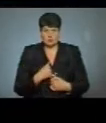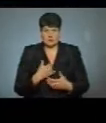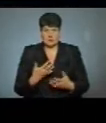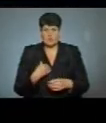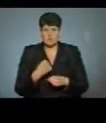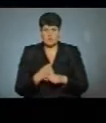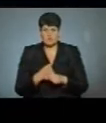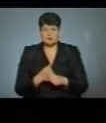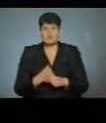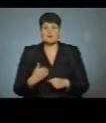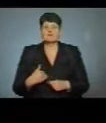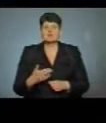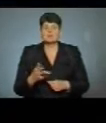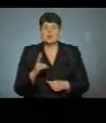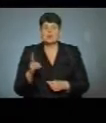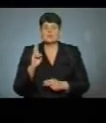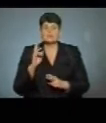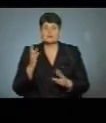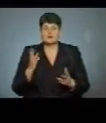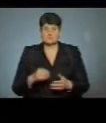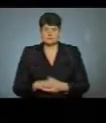працюємо для чого, для кого, не знаю.